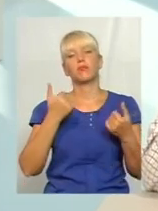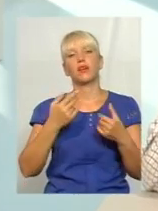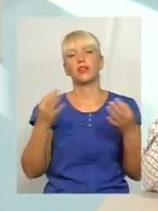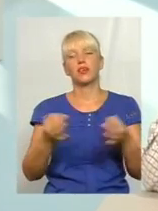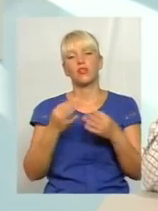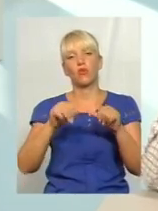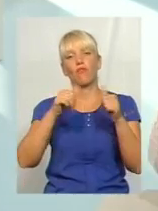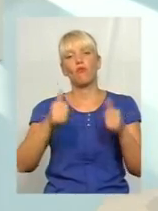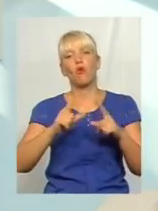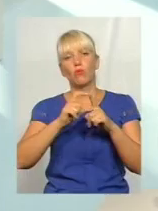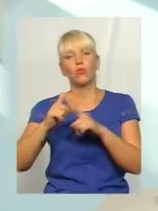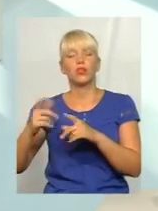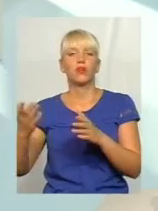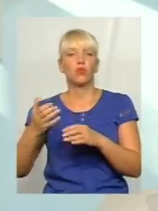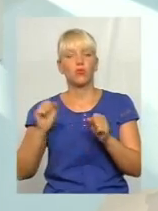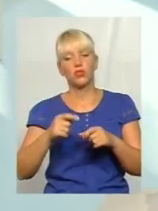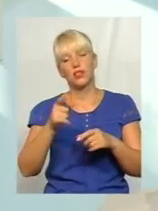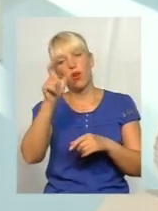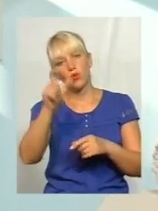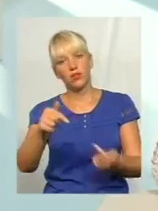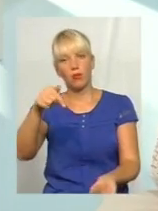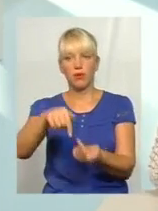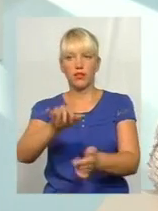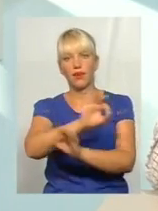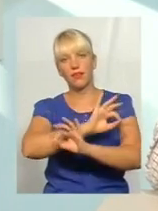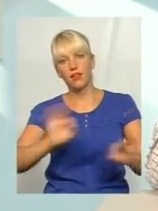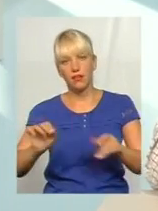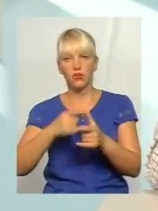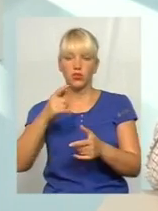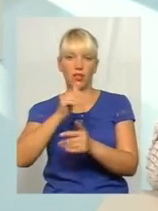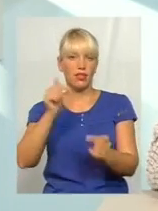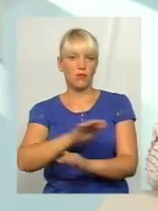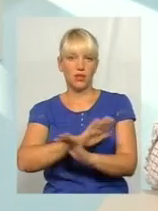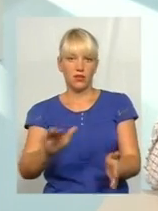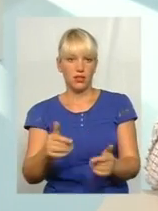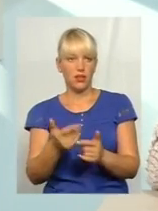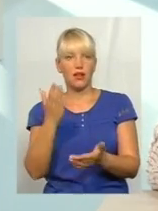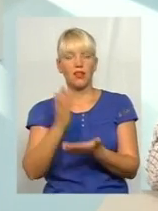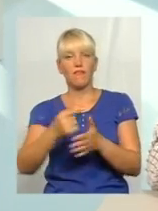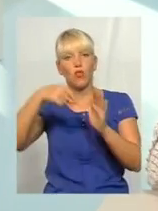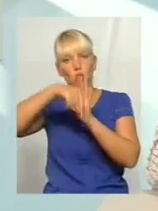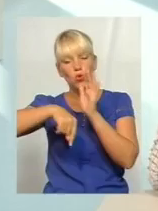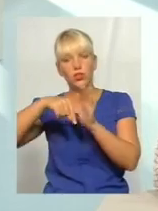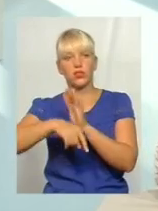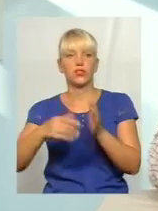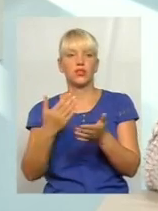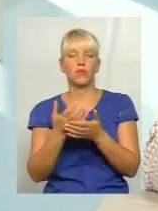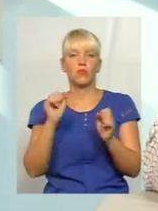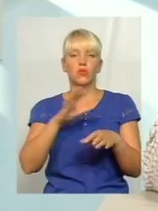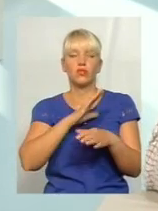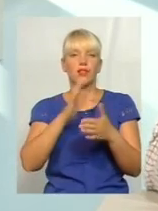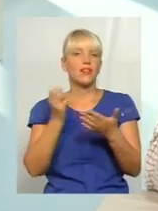формули за якою можна визна чи ця людина ідеально підійде на цю посаду чи не підійде так все одно є внутрішні якісь проблеми можуть там не